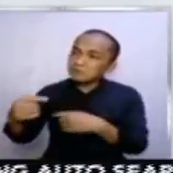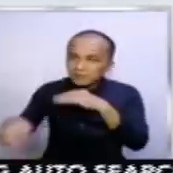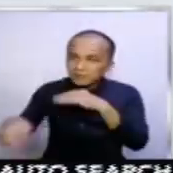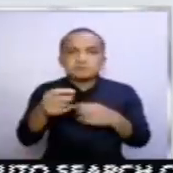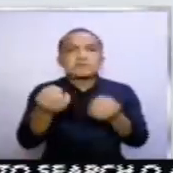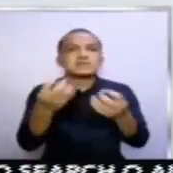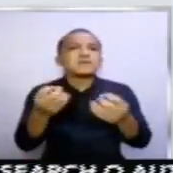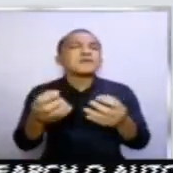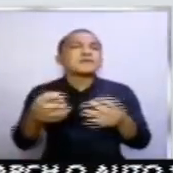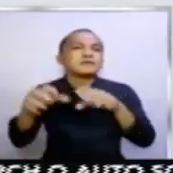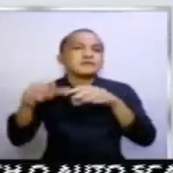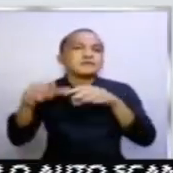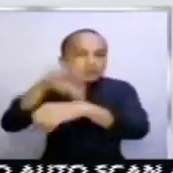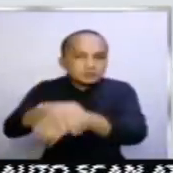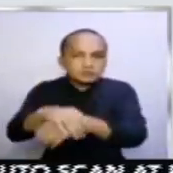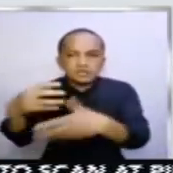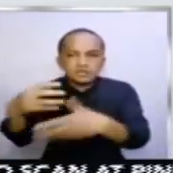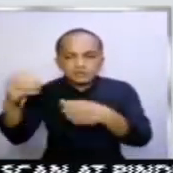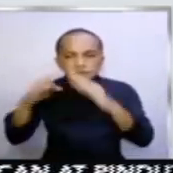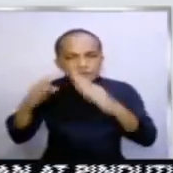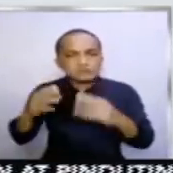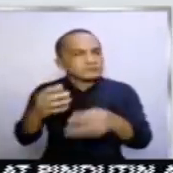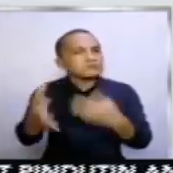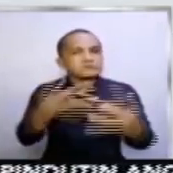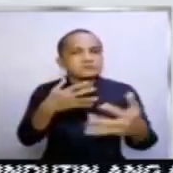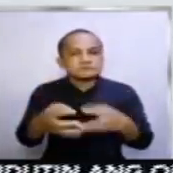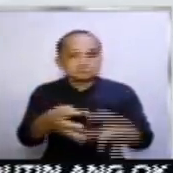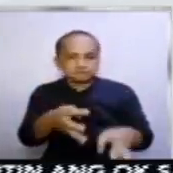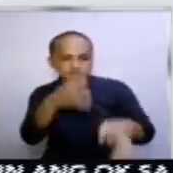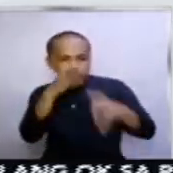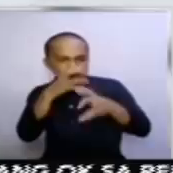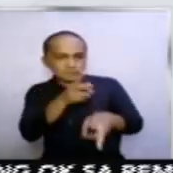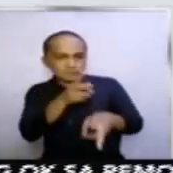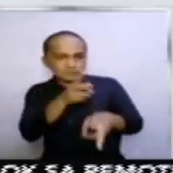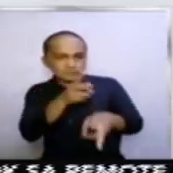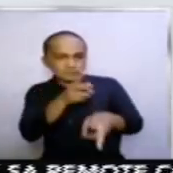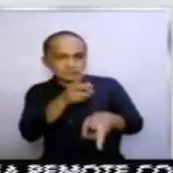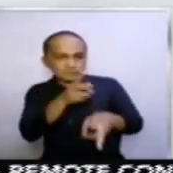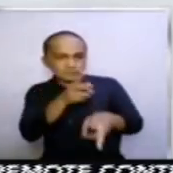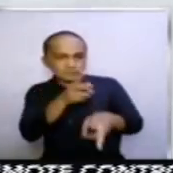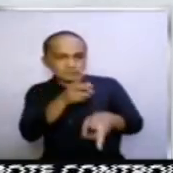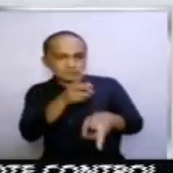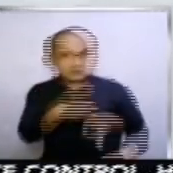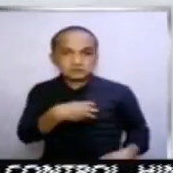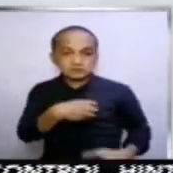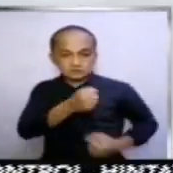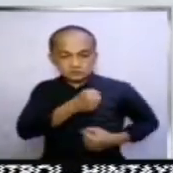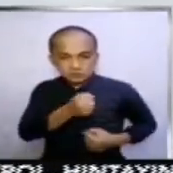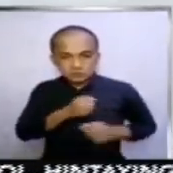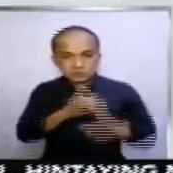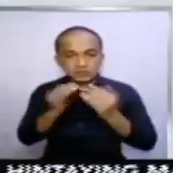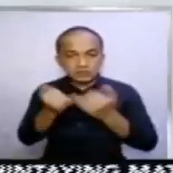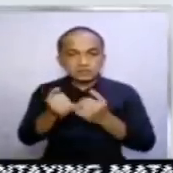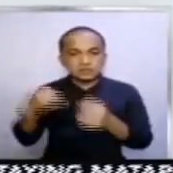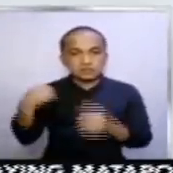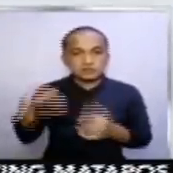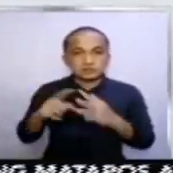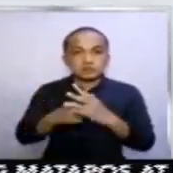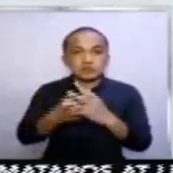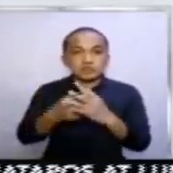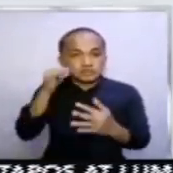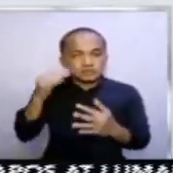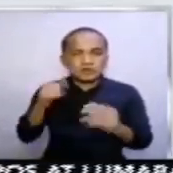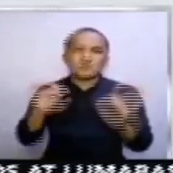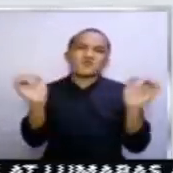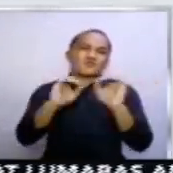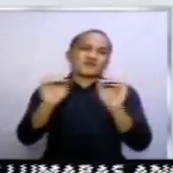ng mahigpit na pagbabantay ng mga pulis, sundalo at barangay officials simula kagabi. Wala na tuloy social distancing sa